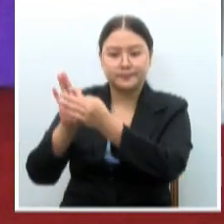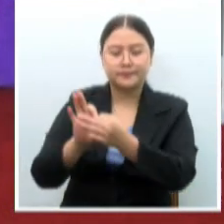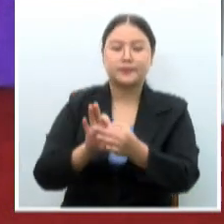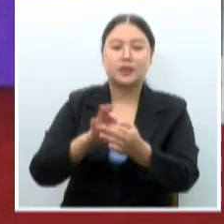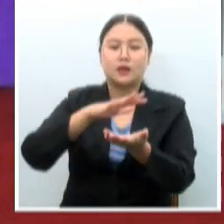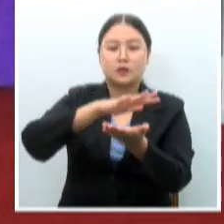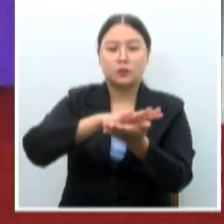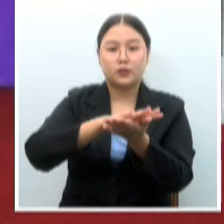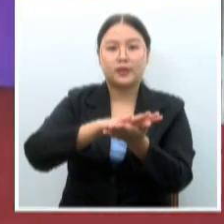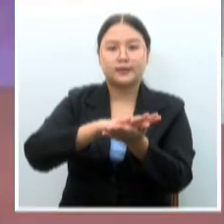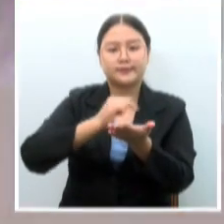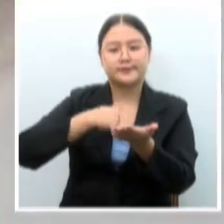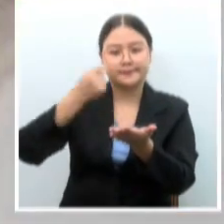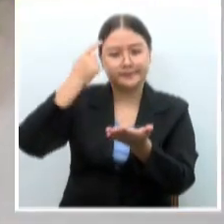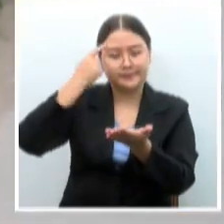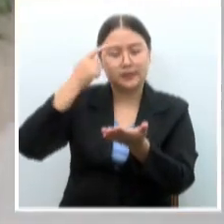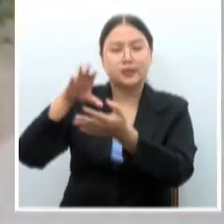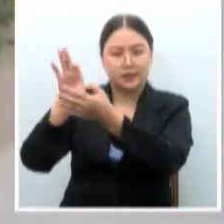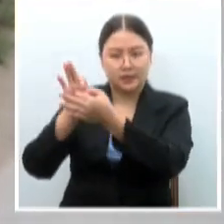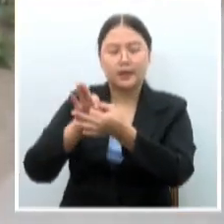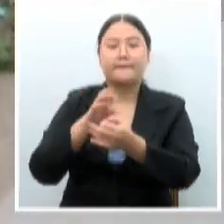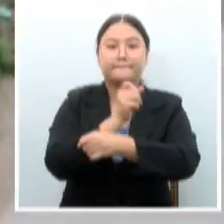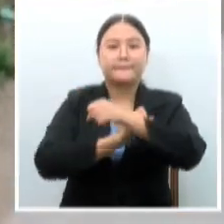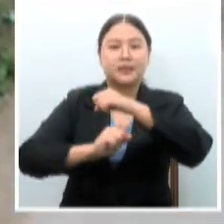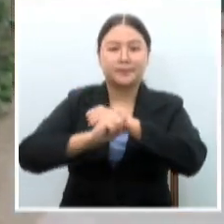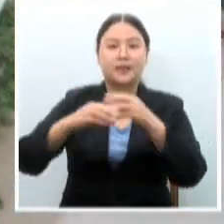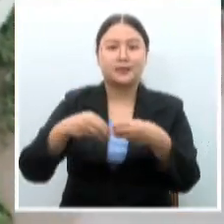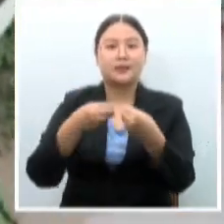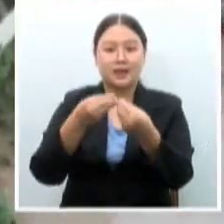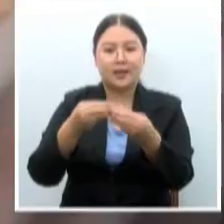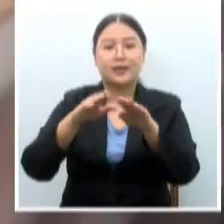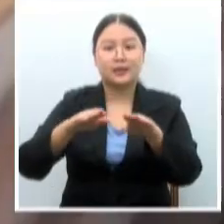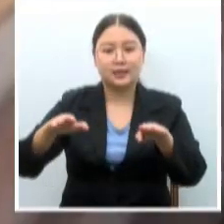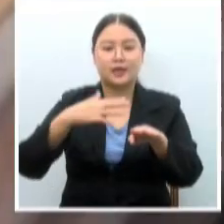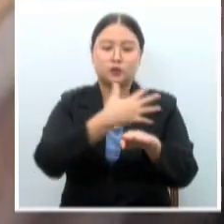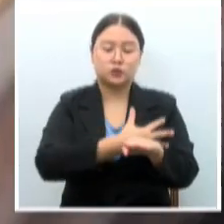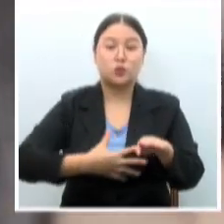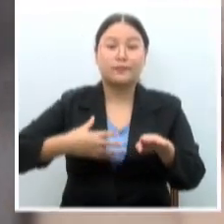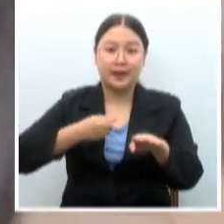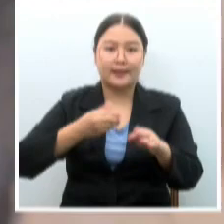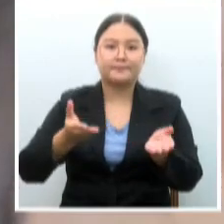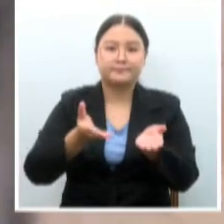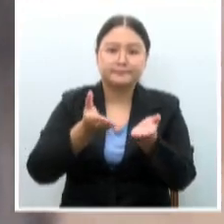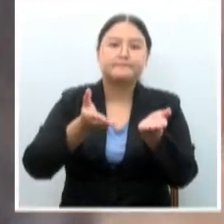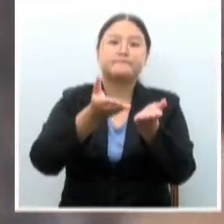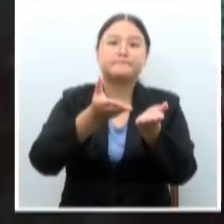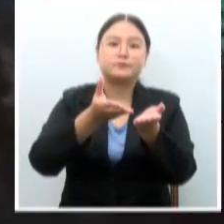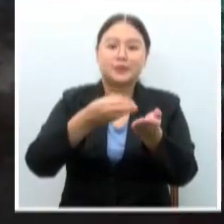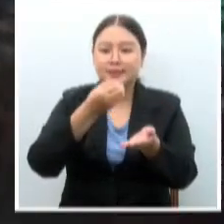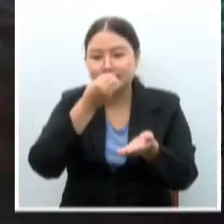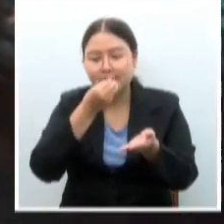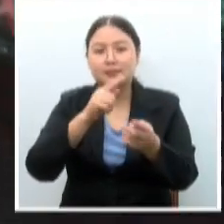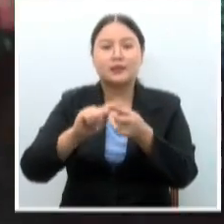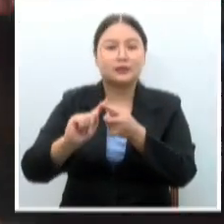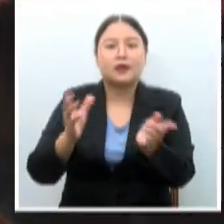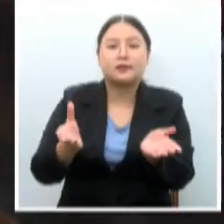2จึงได้น้อมนำสู่การปฏิบัติเสริมสร้างพัฒนาการสุขภาพและโภชนาการให้เด็กและเยาว